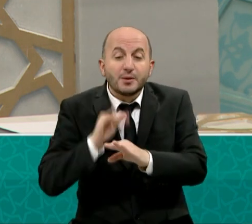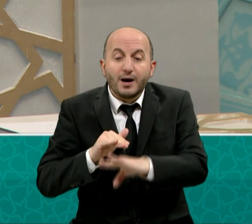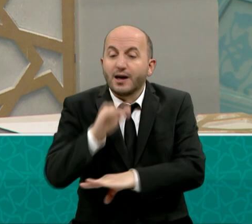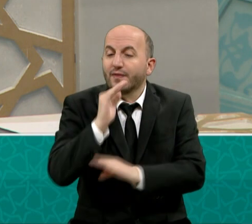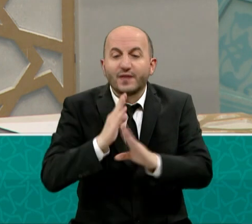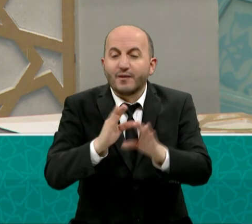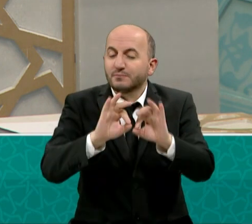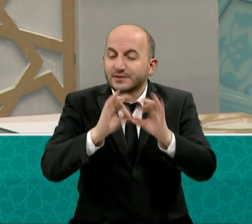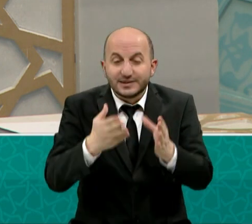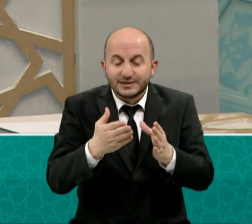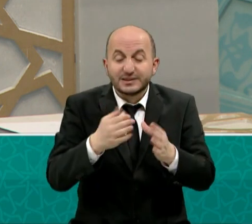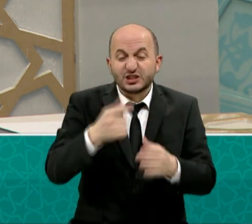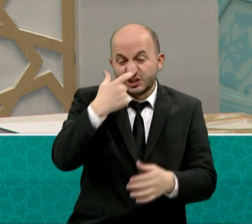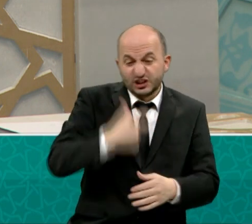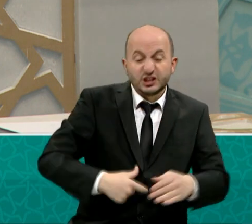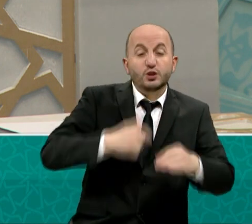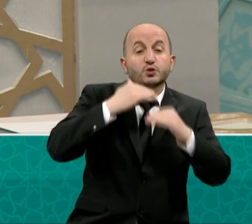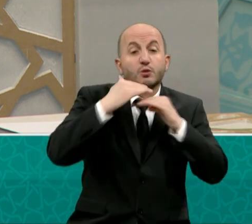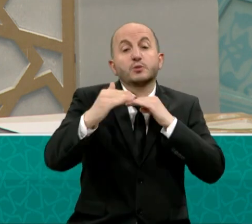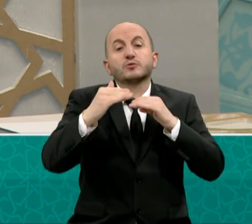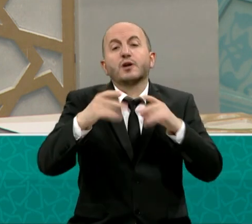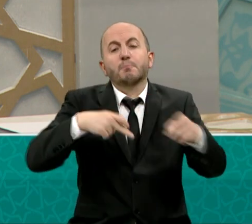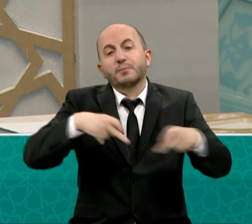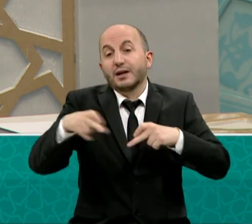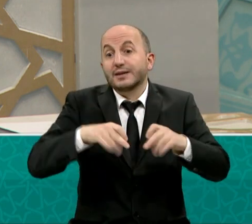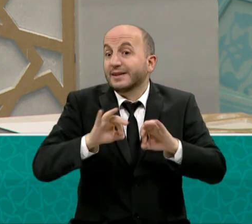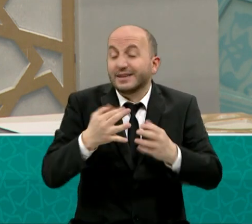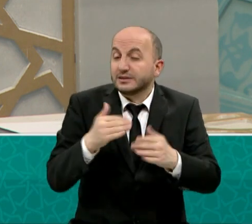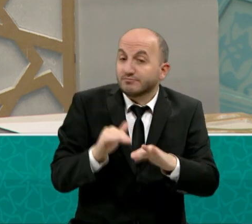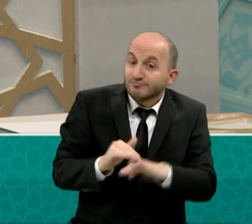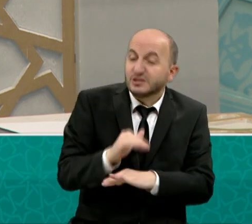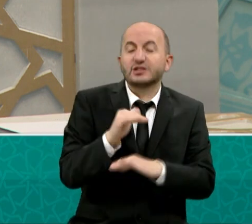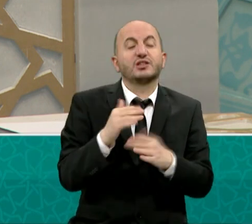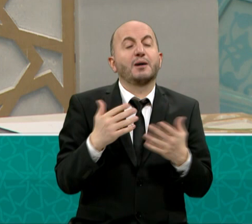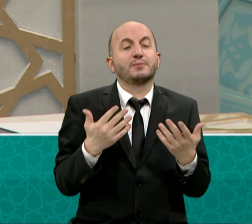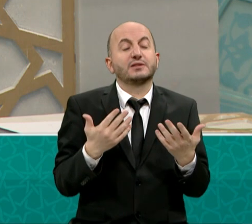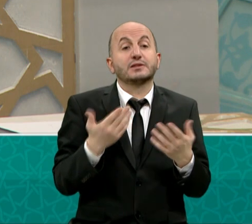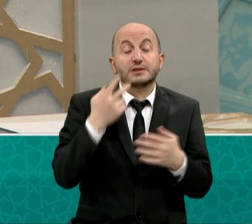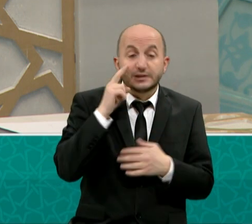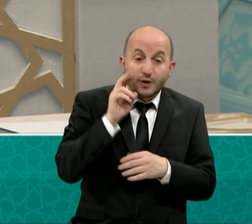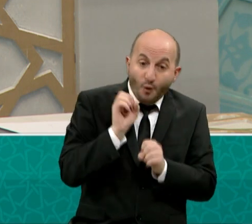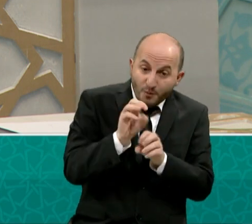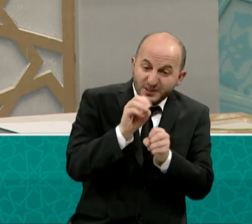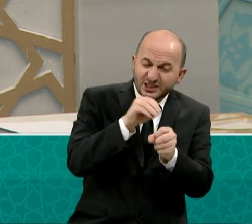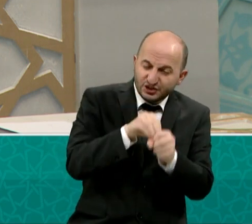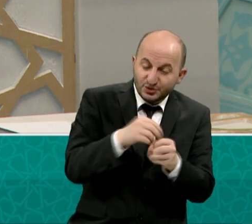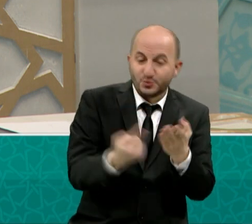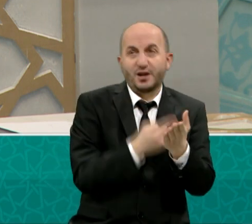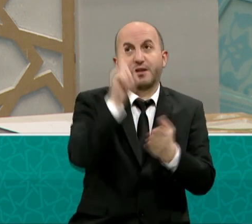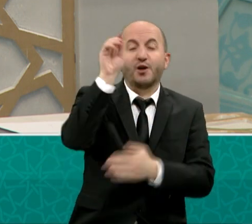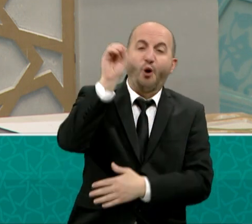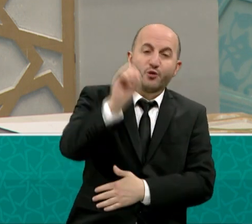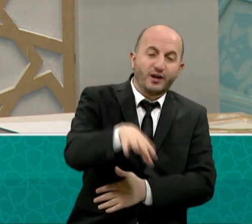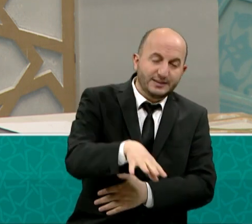yaşayacağımızı, bireysel ve toplumsal planda nasıl davranacağımızı göstermek üzere Kur'an-ı Kerim'i